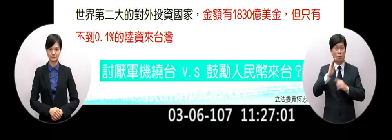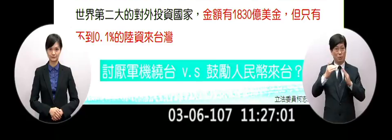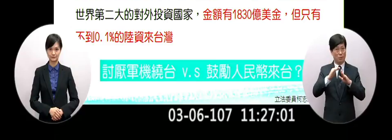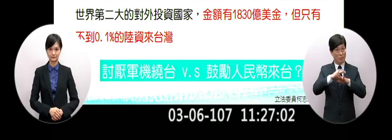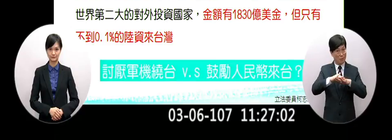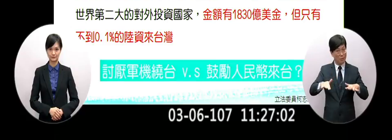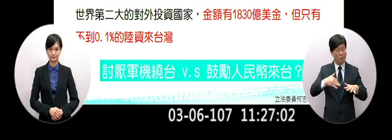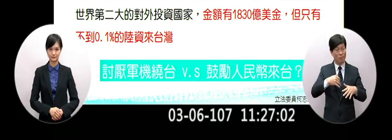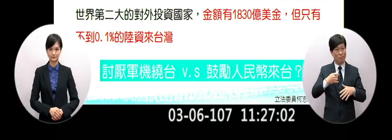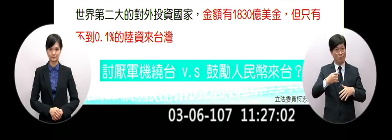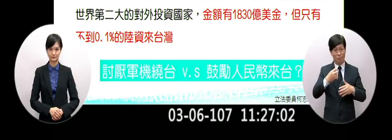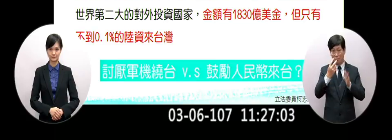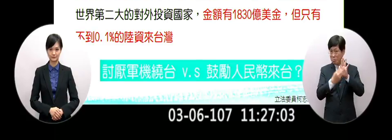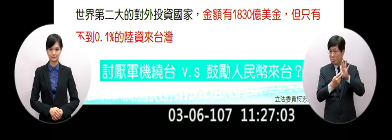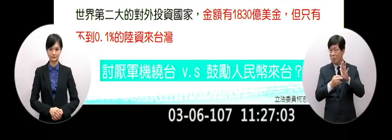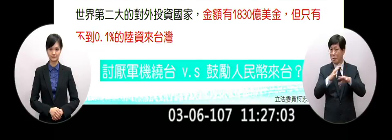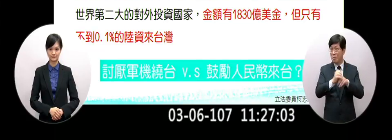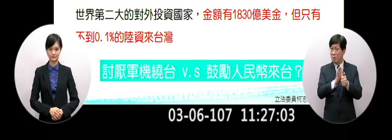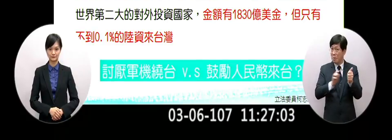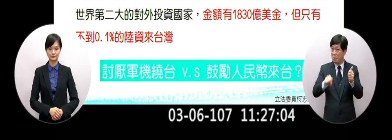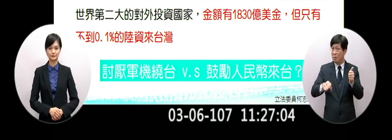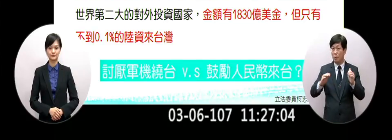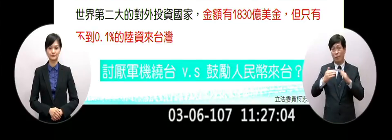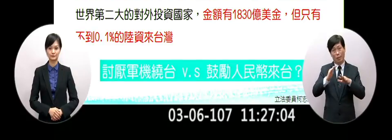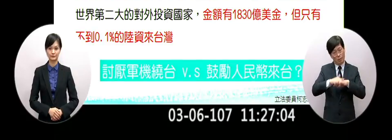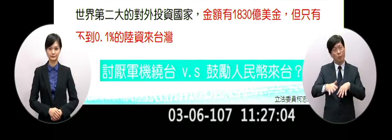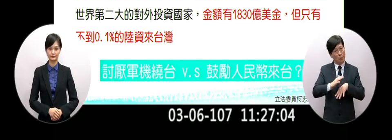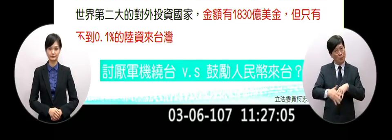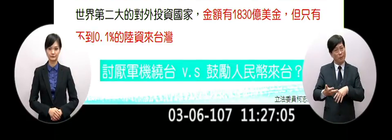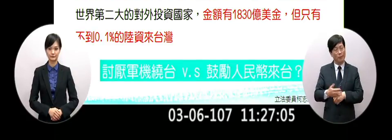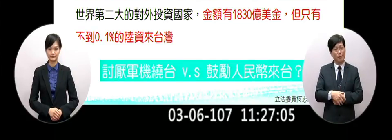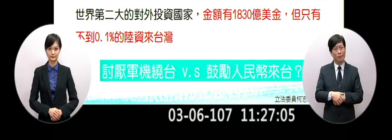0.1难道会造成很大的国安问题吧？我想请